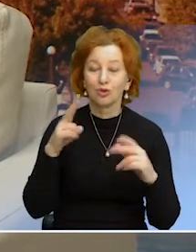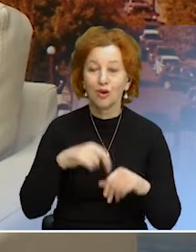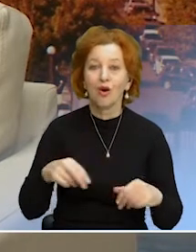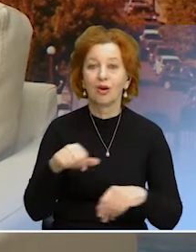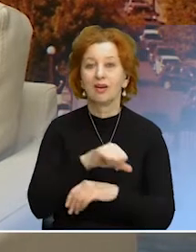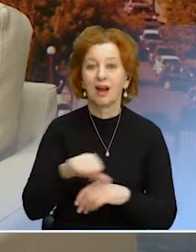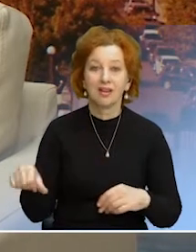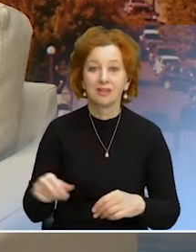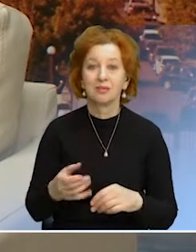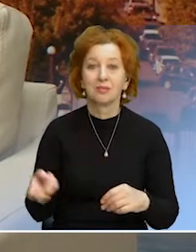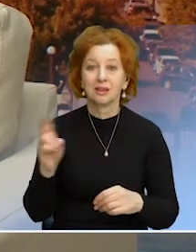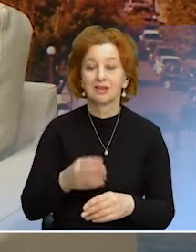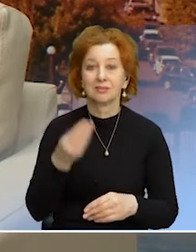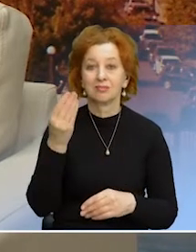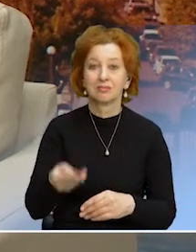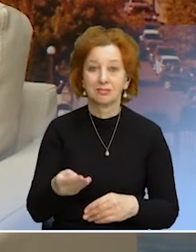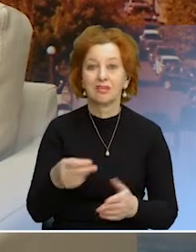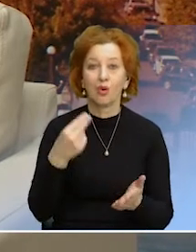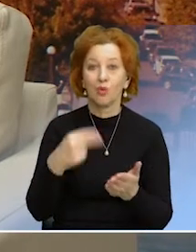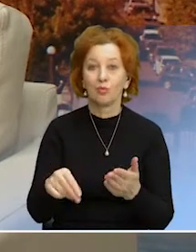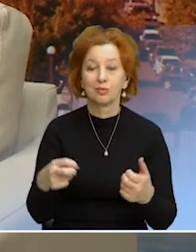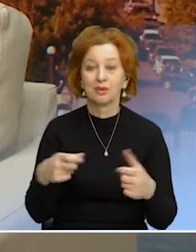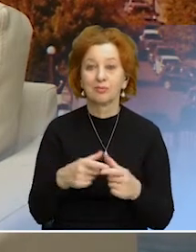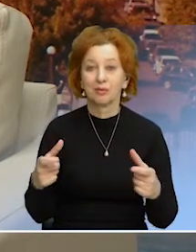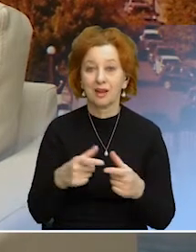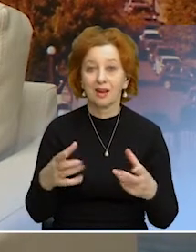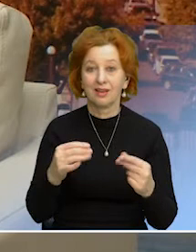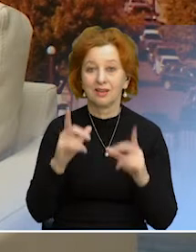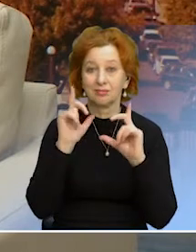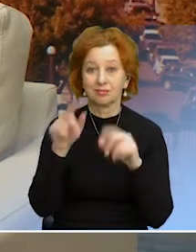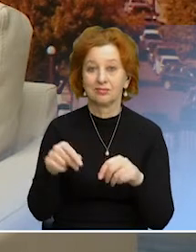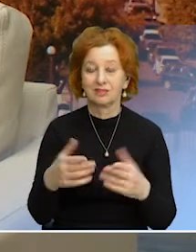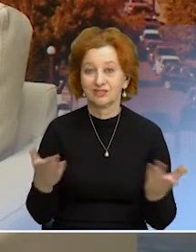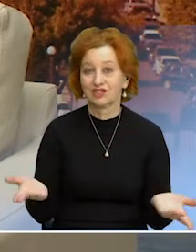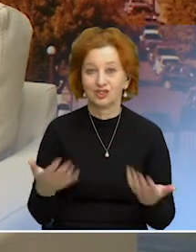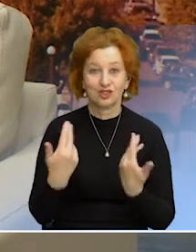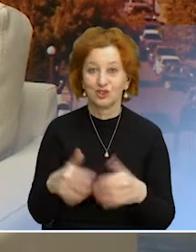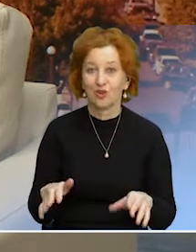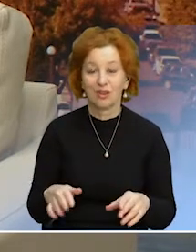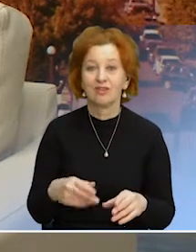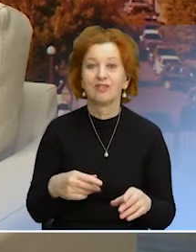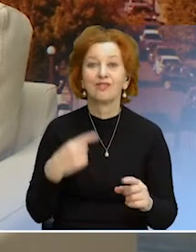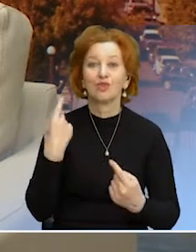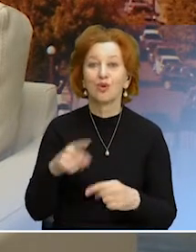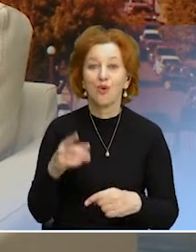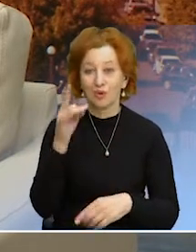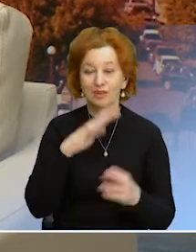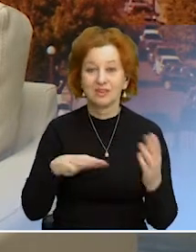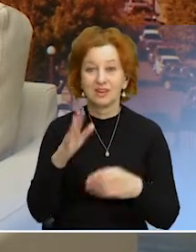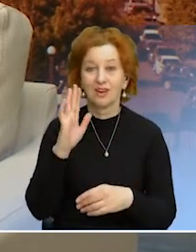досмотры, ничего. Нужно просто было прийти с паспортом, купить билет. И сел на Ту-134 и маханул на другой конец света.